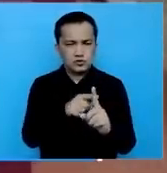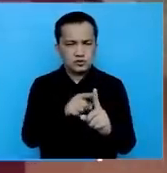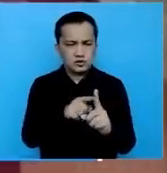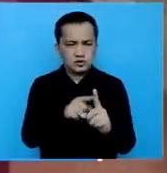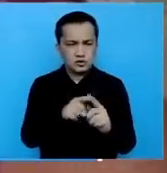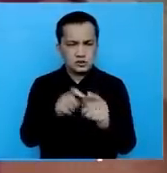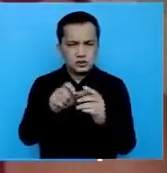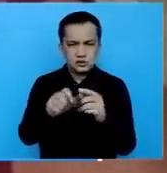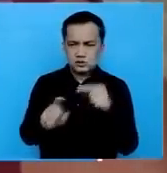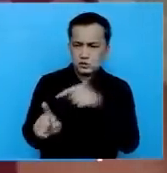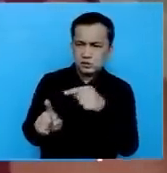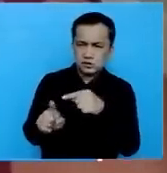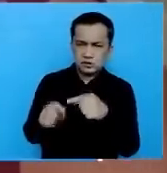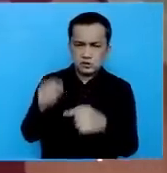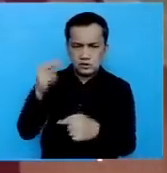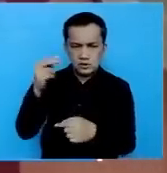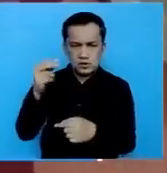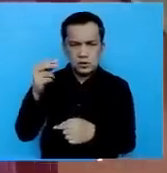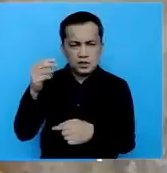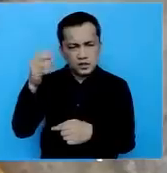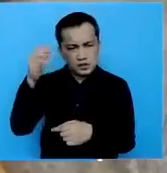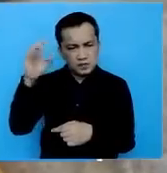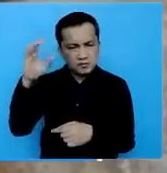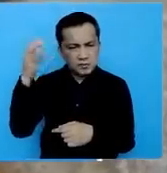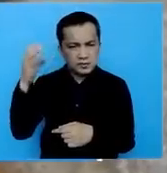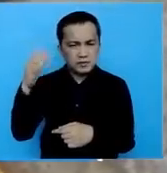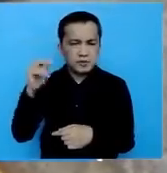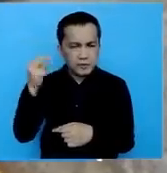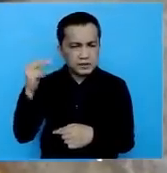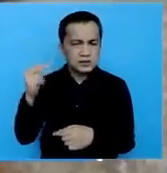ang pamangking si John Mark Ababon sa kaso.